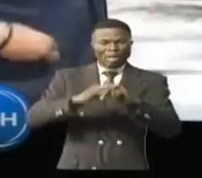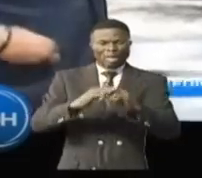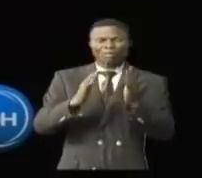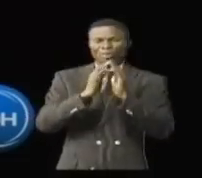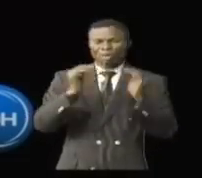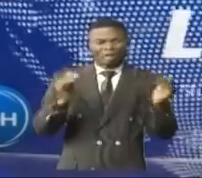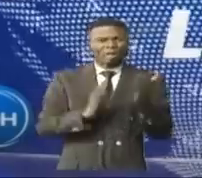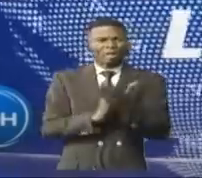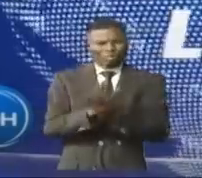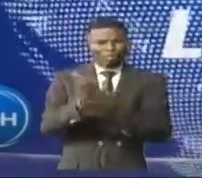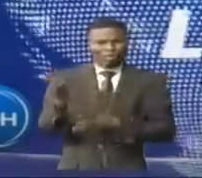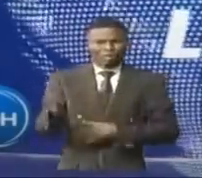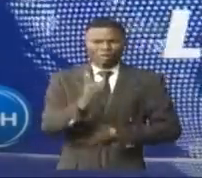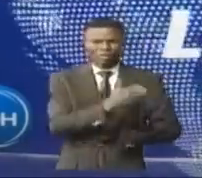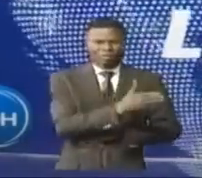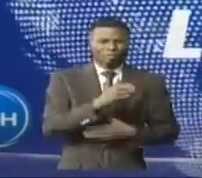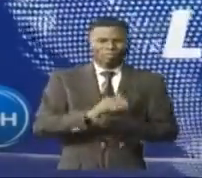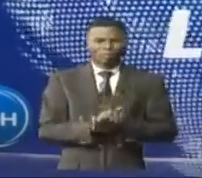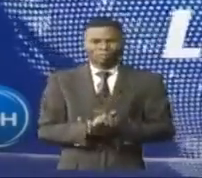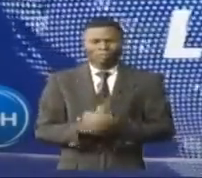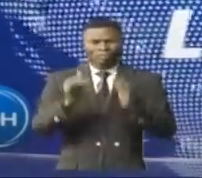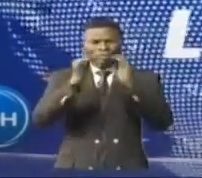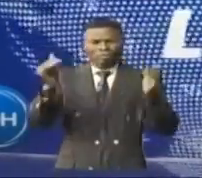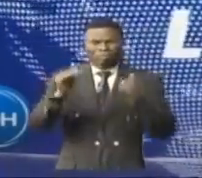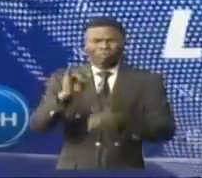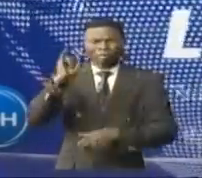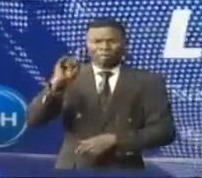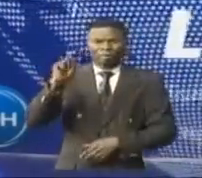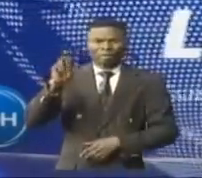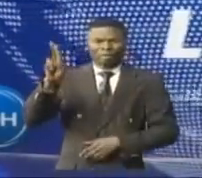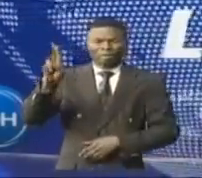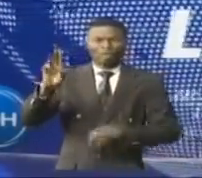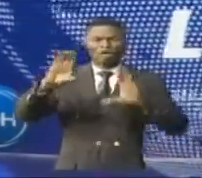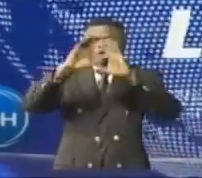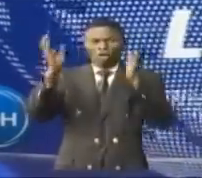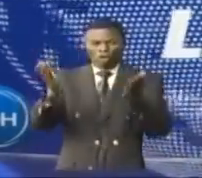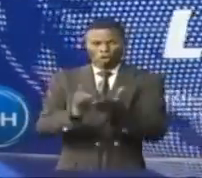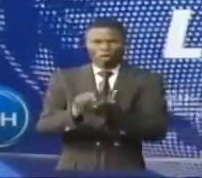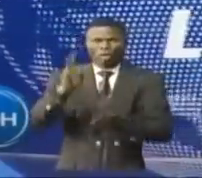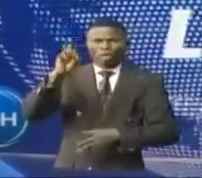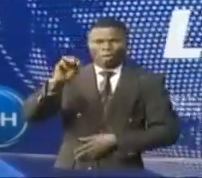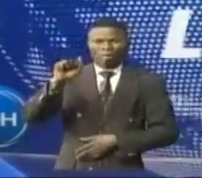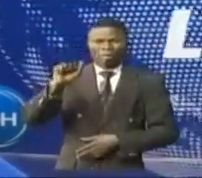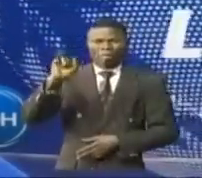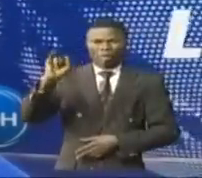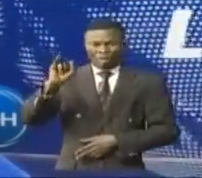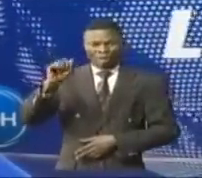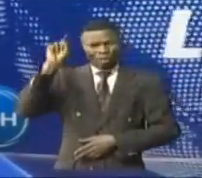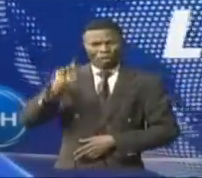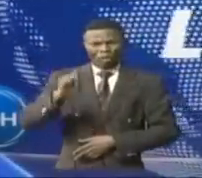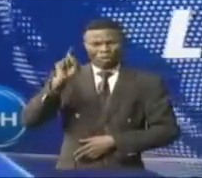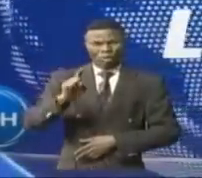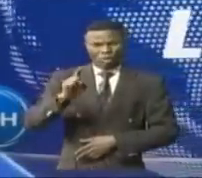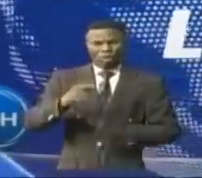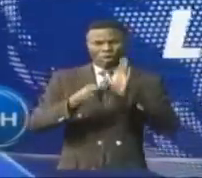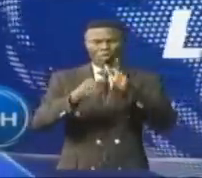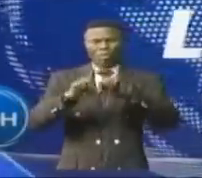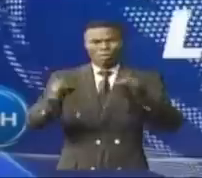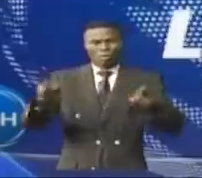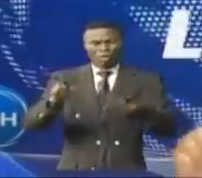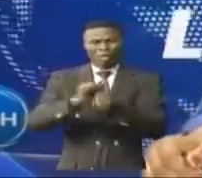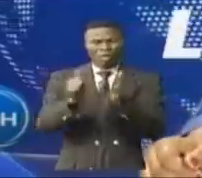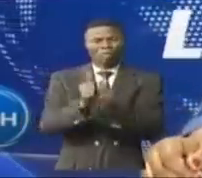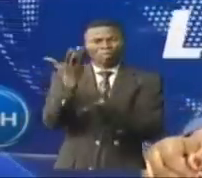quiétude. Processus de paix en Ituri, les communautés Emaelendo appelées à transcender leurs différends au profit de la